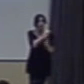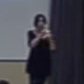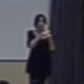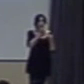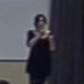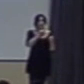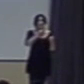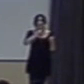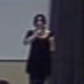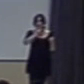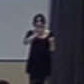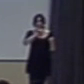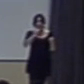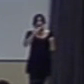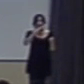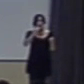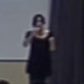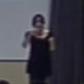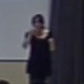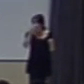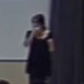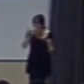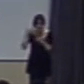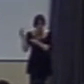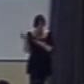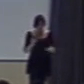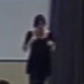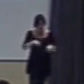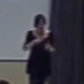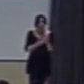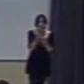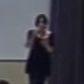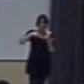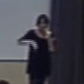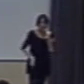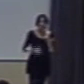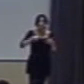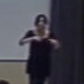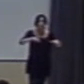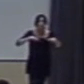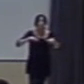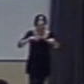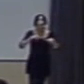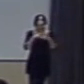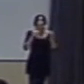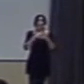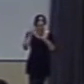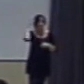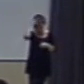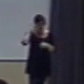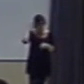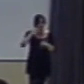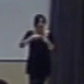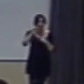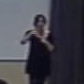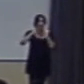Sílvia Cobo. Bona tarda i benvinguda. Ella és periodista, és llicenciada per la Universitat de Navarra i màster en Direcció d'Empreses de